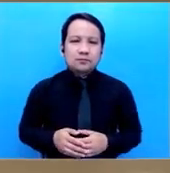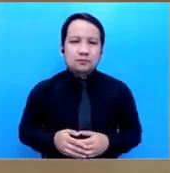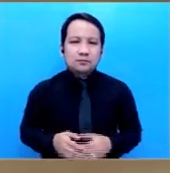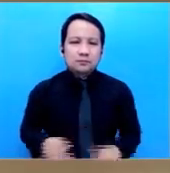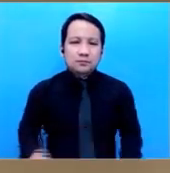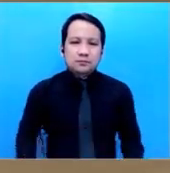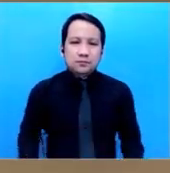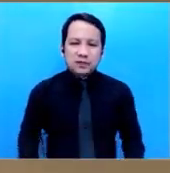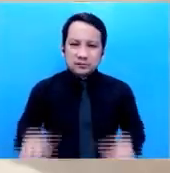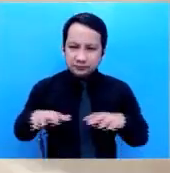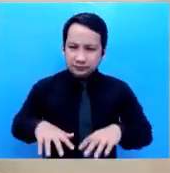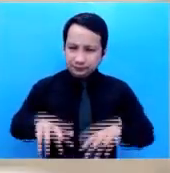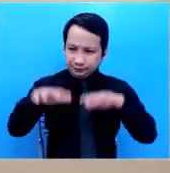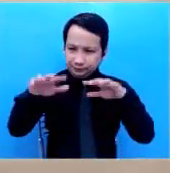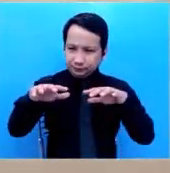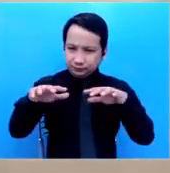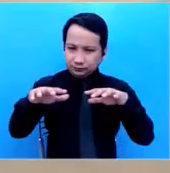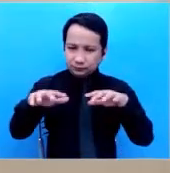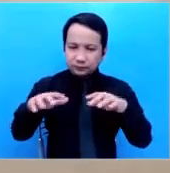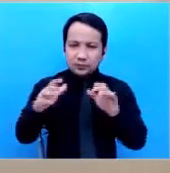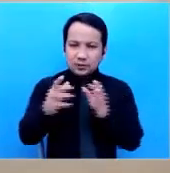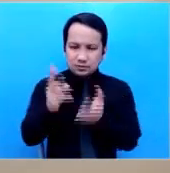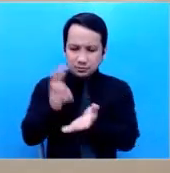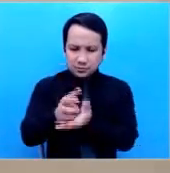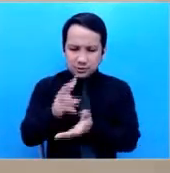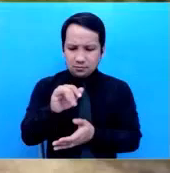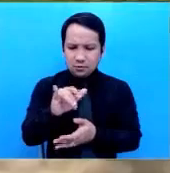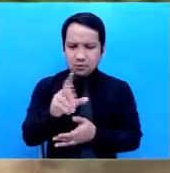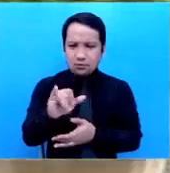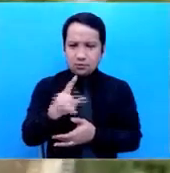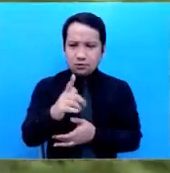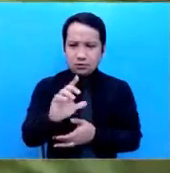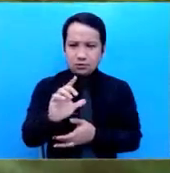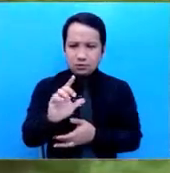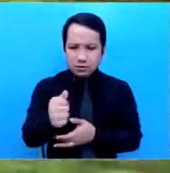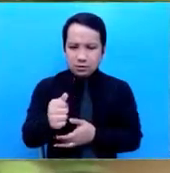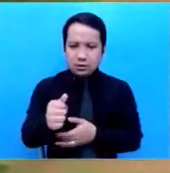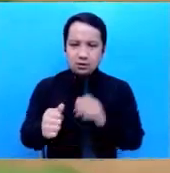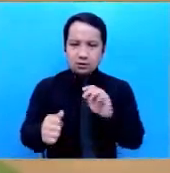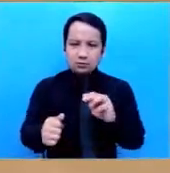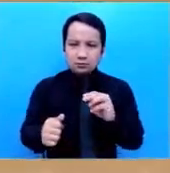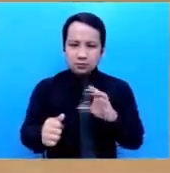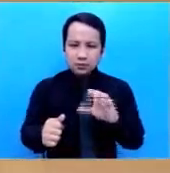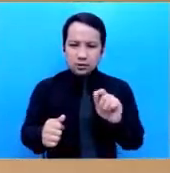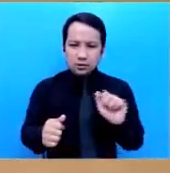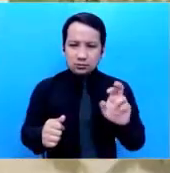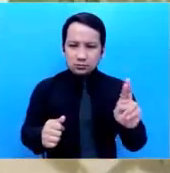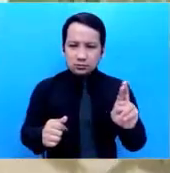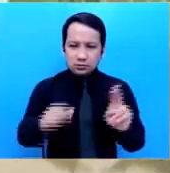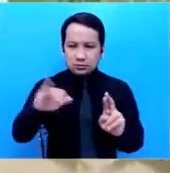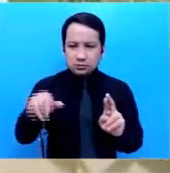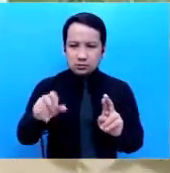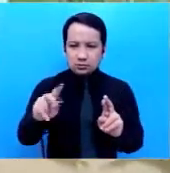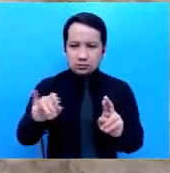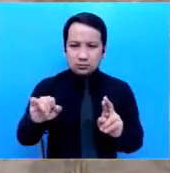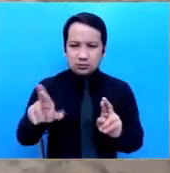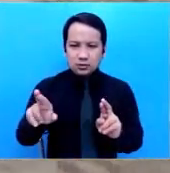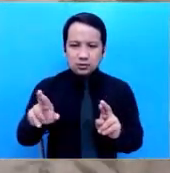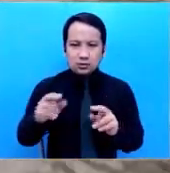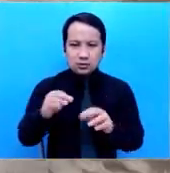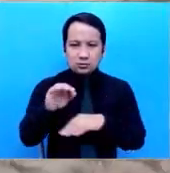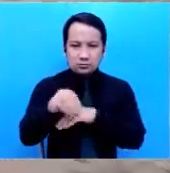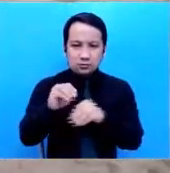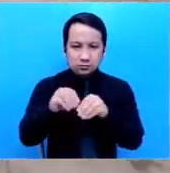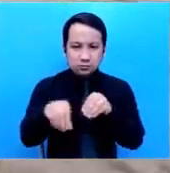Binaha mga kalsada sa bayan ng Mayorga, MacArthur at Javier. Pinasok rin ng tubig ang ilang mga bahay at maging mga taniman. Si